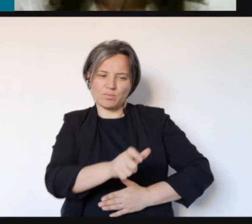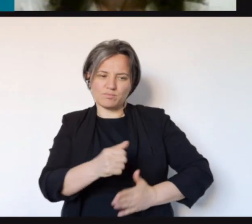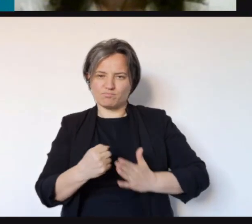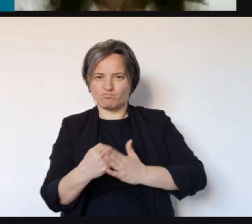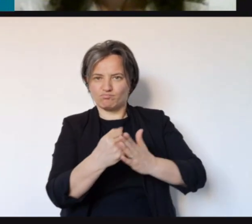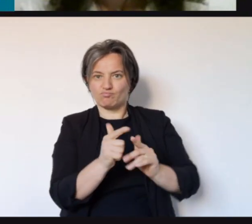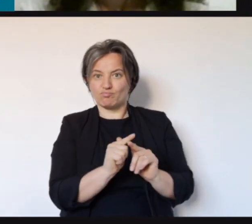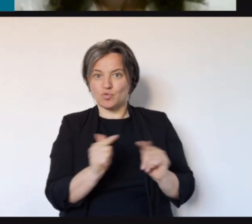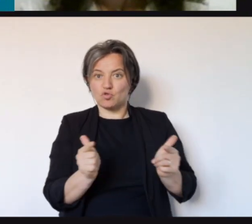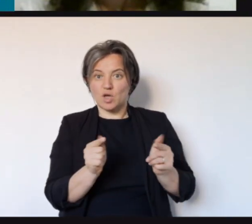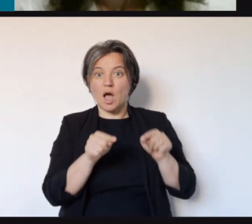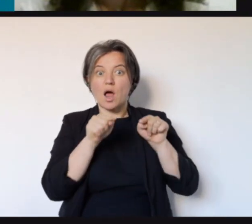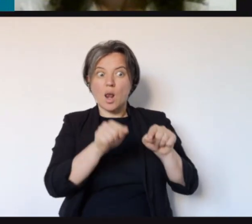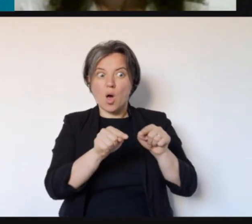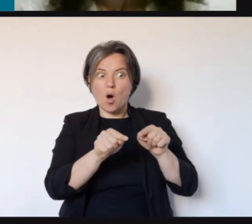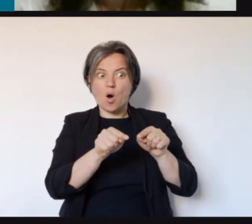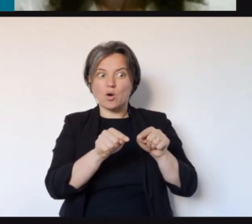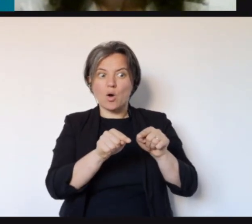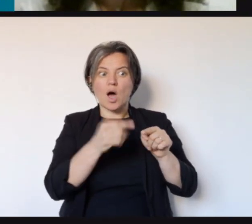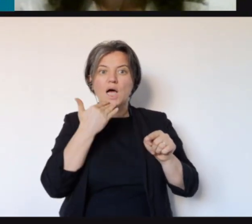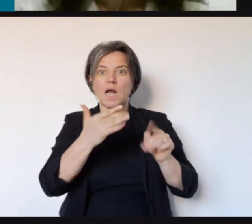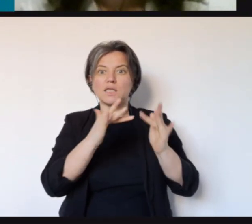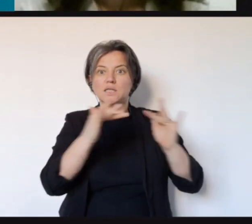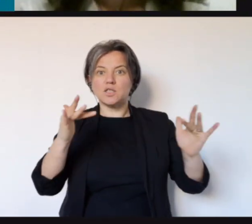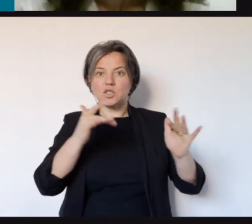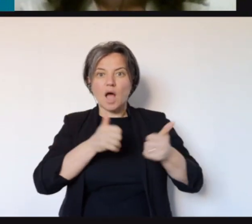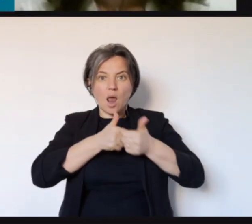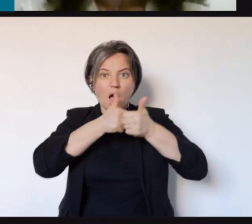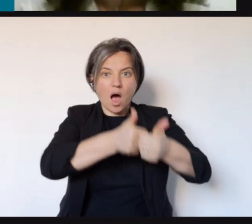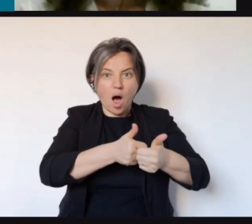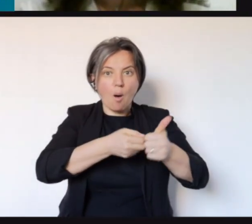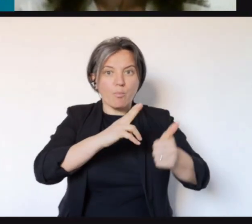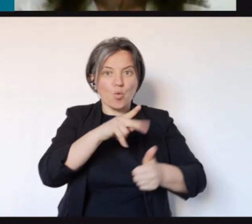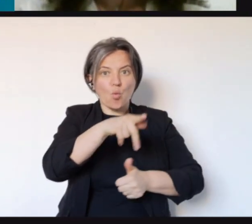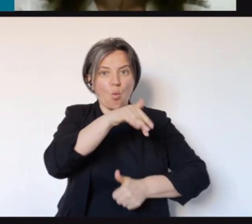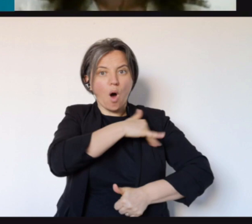nel percorso scolastico, possono essere seguite di più.